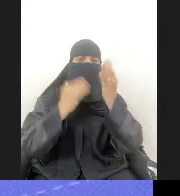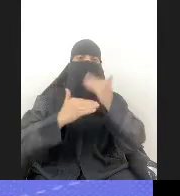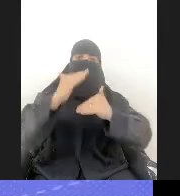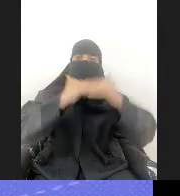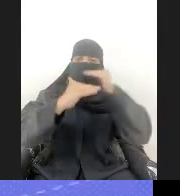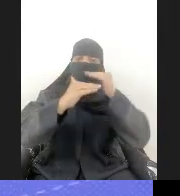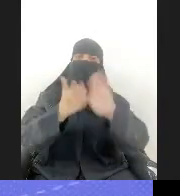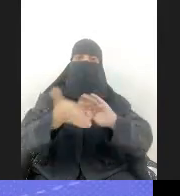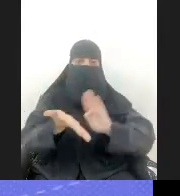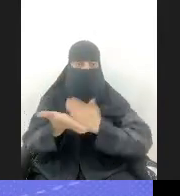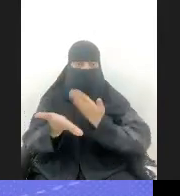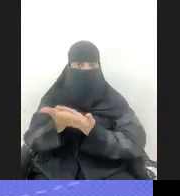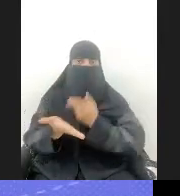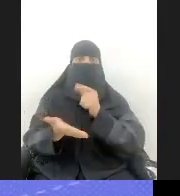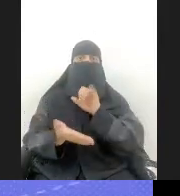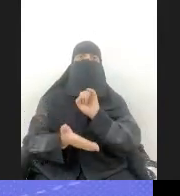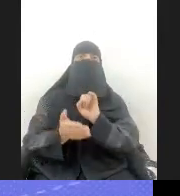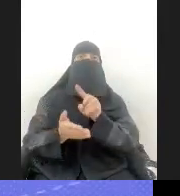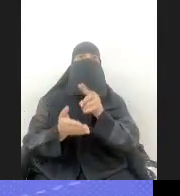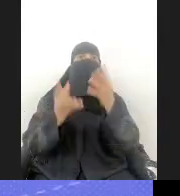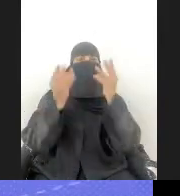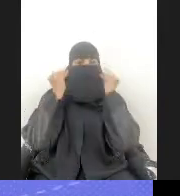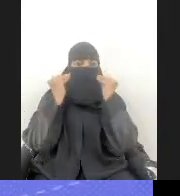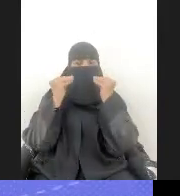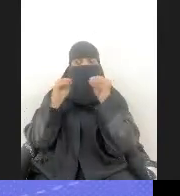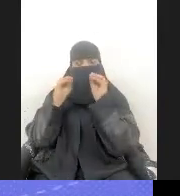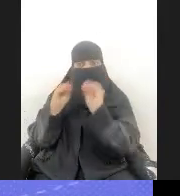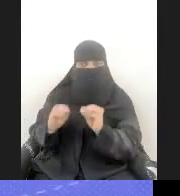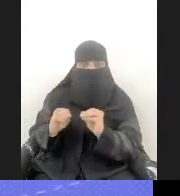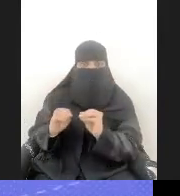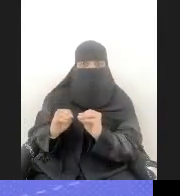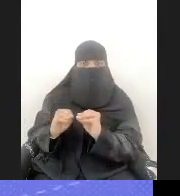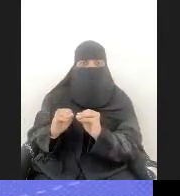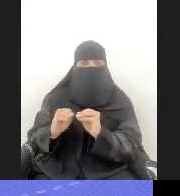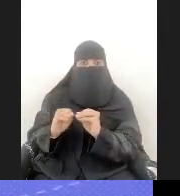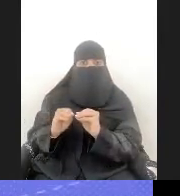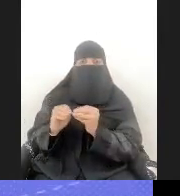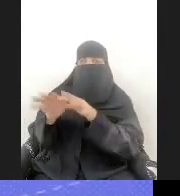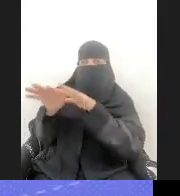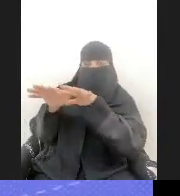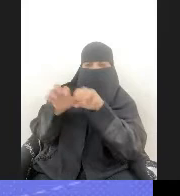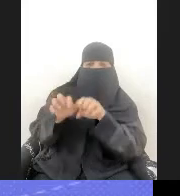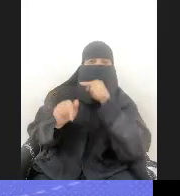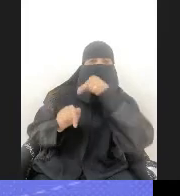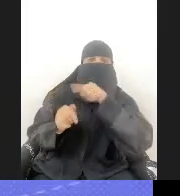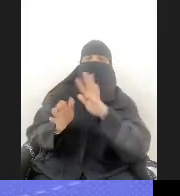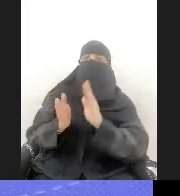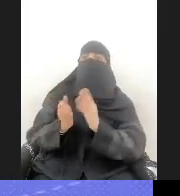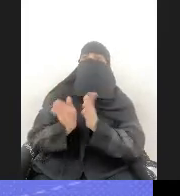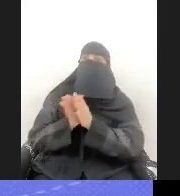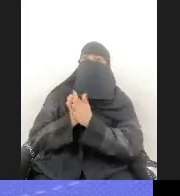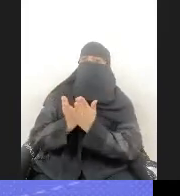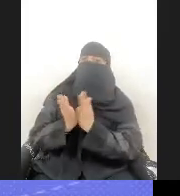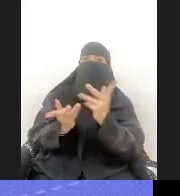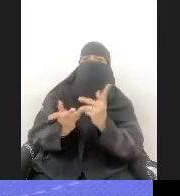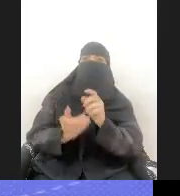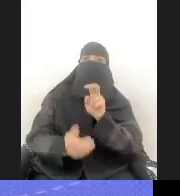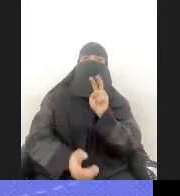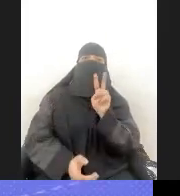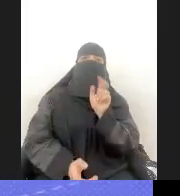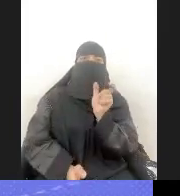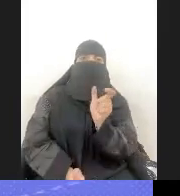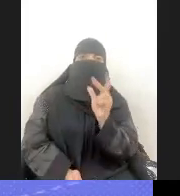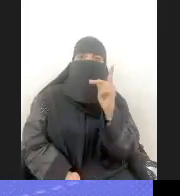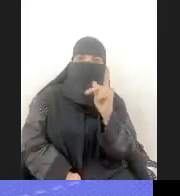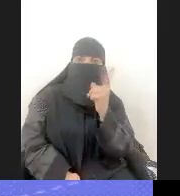ترجمة لمبادئ التعلم والتعليم، من أين تستقى هذه المبادئ؟ من نظريات التعلم كما ذكر الدكتور